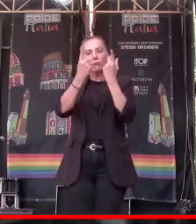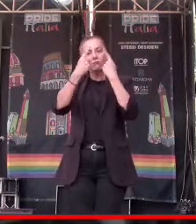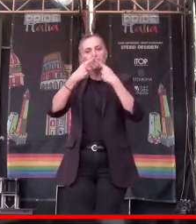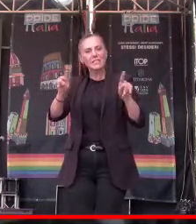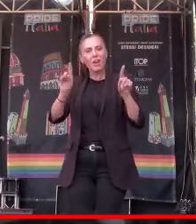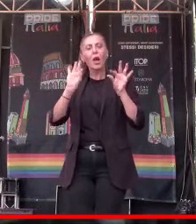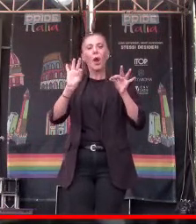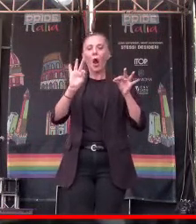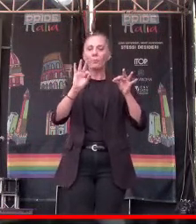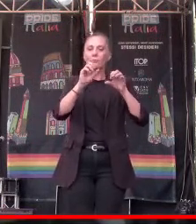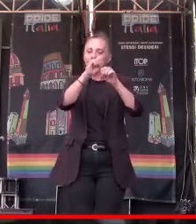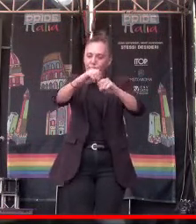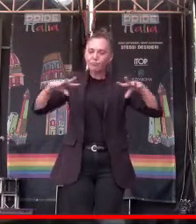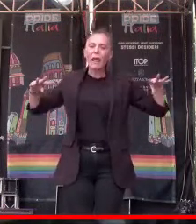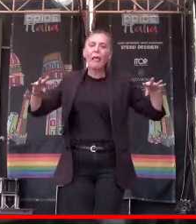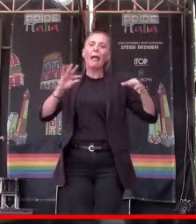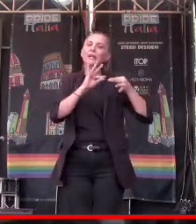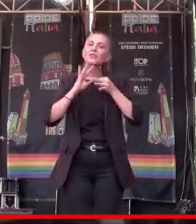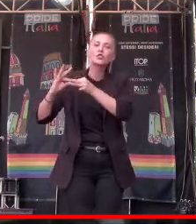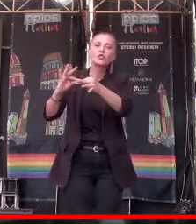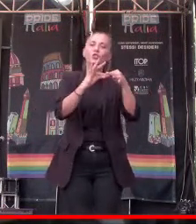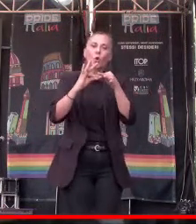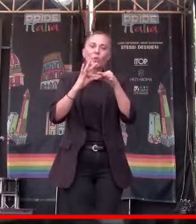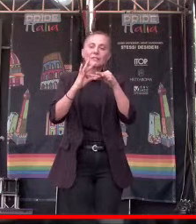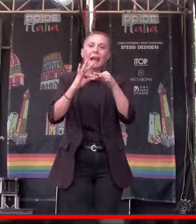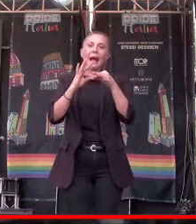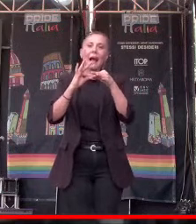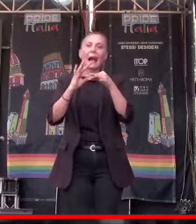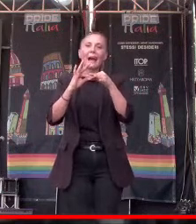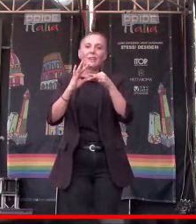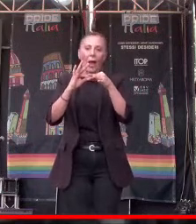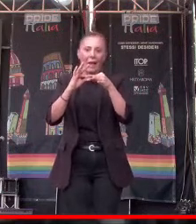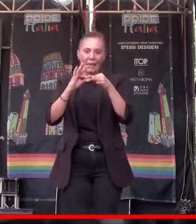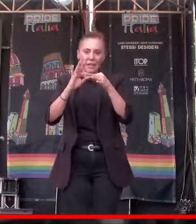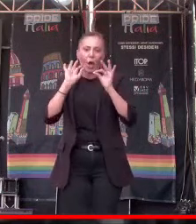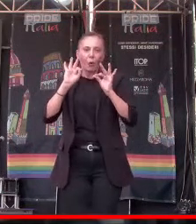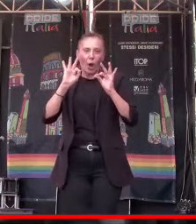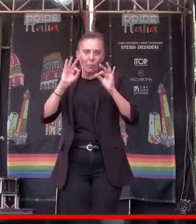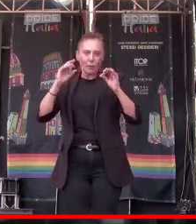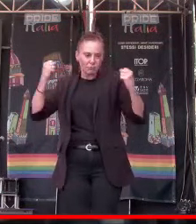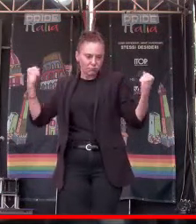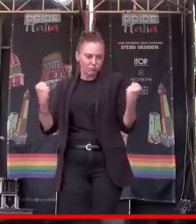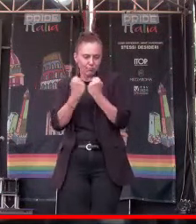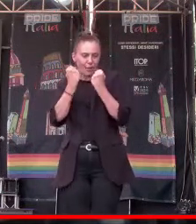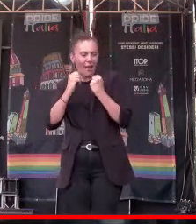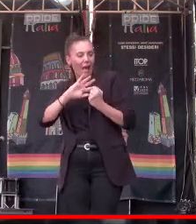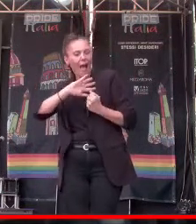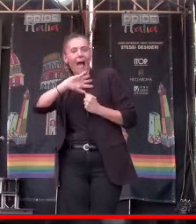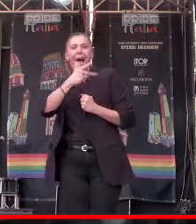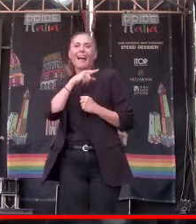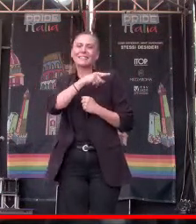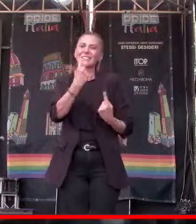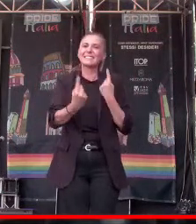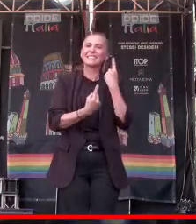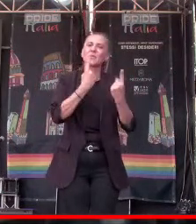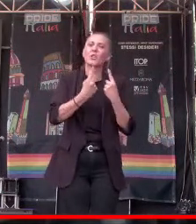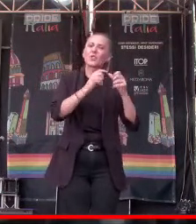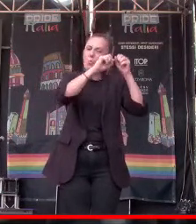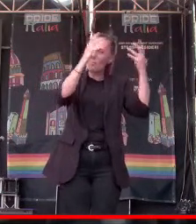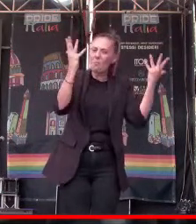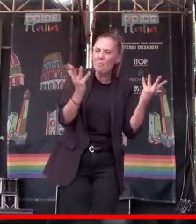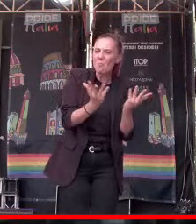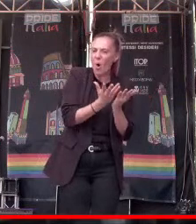solidale, laddove invece la contrapponiamo a quello che è un'accozzaglia di egoismi, è quello della la società del vincente o